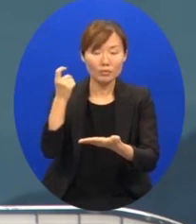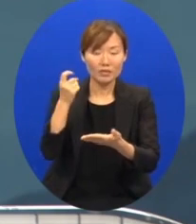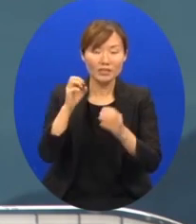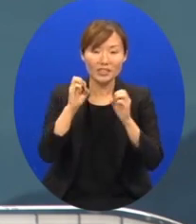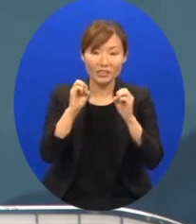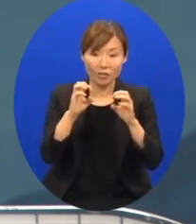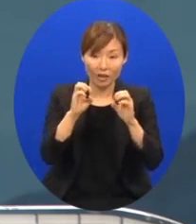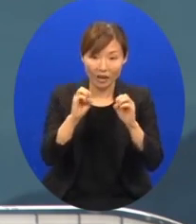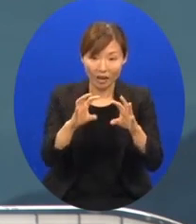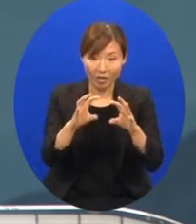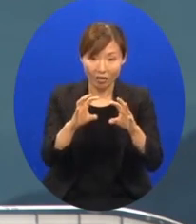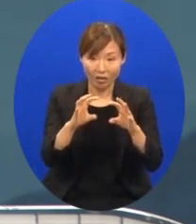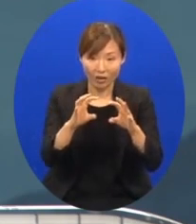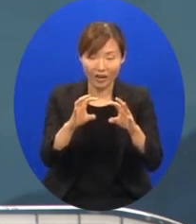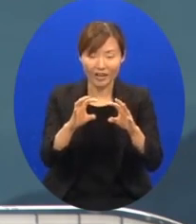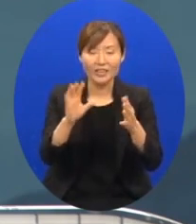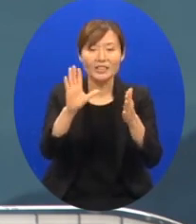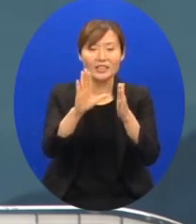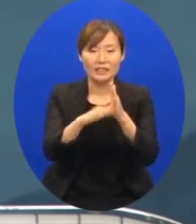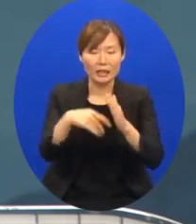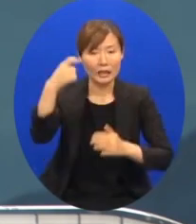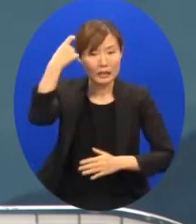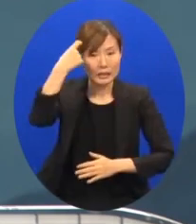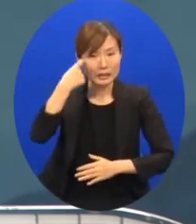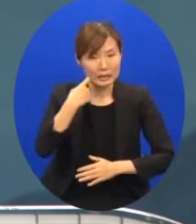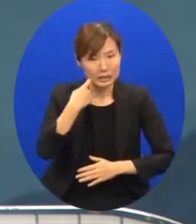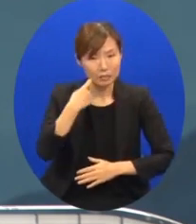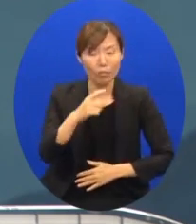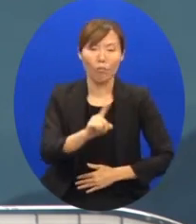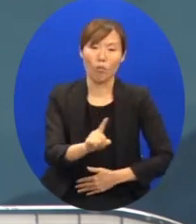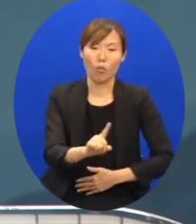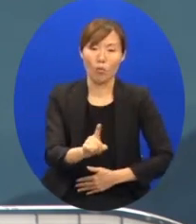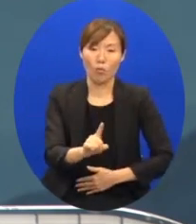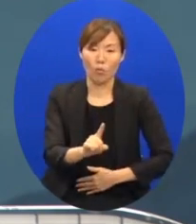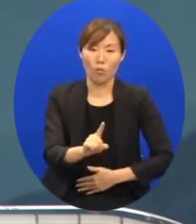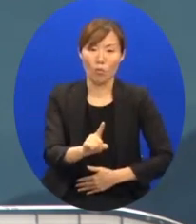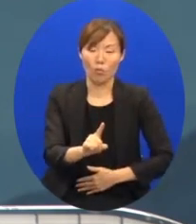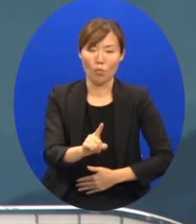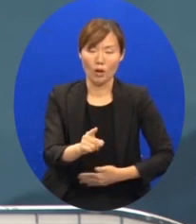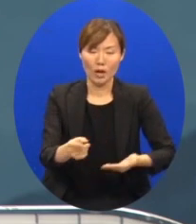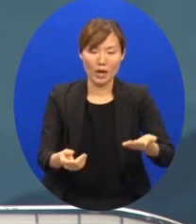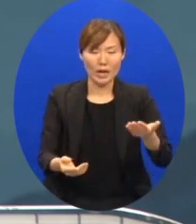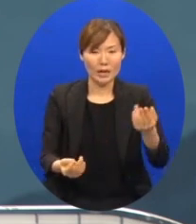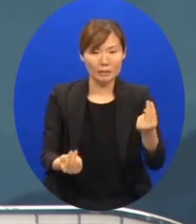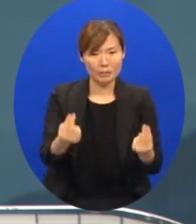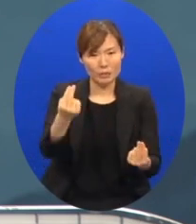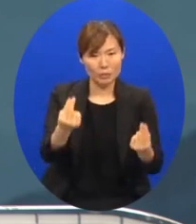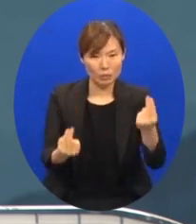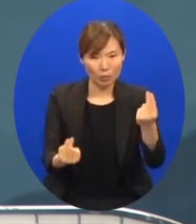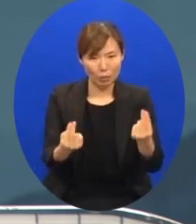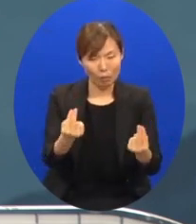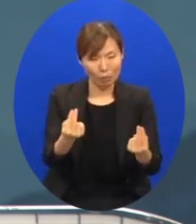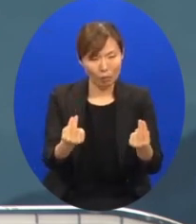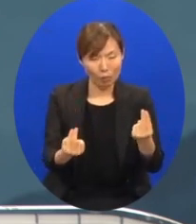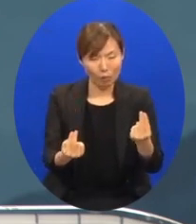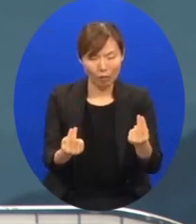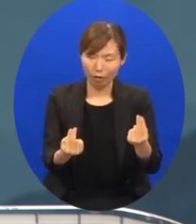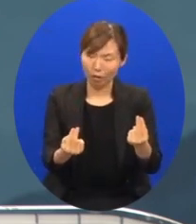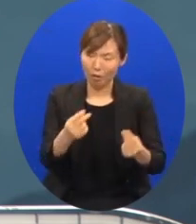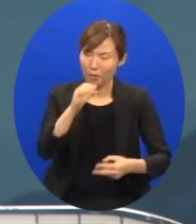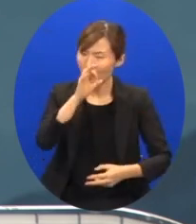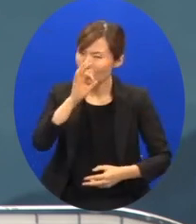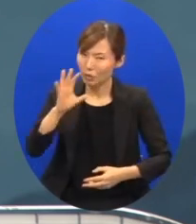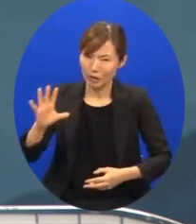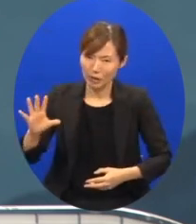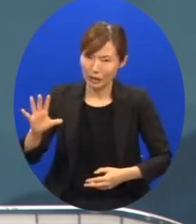여러분은 어떤 느낌이 있겠습니까 그 느낌과 비교할 수 없는 두려움을 사도 바울이